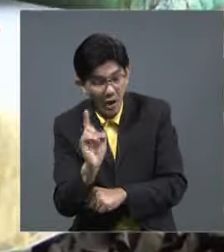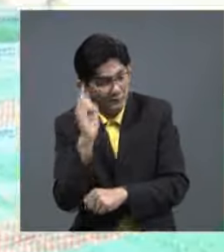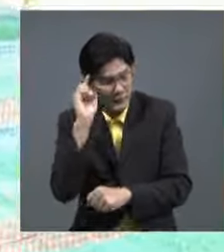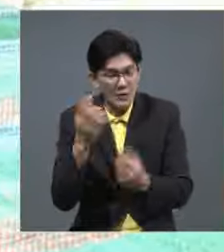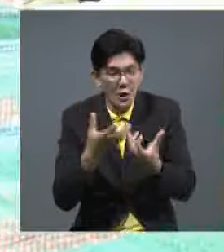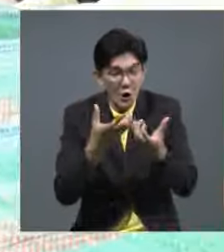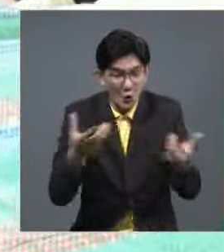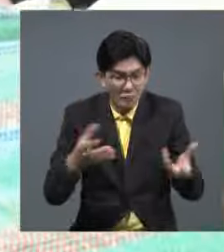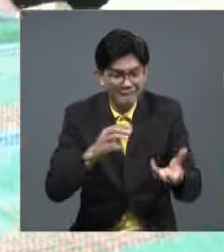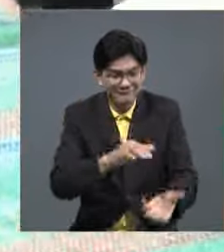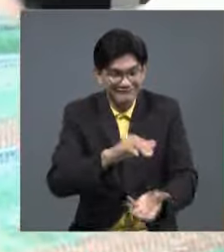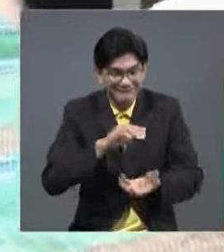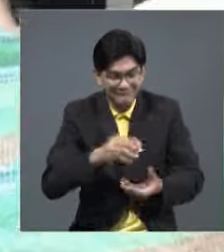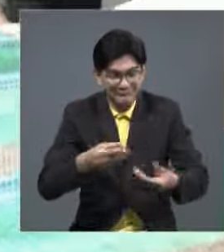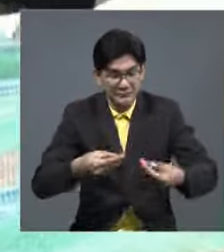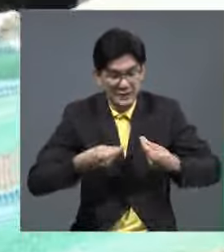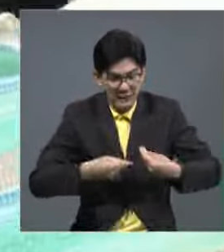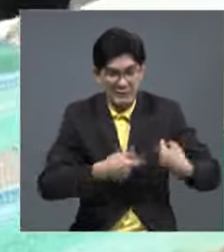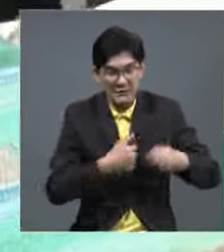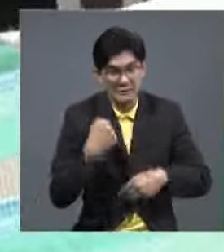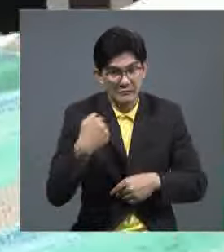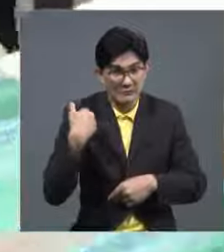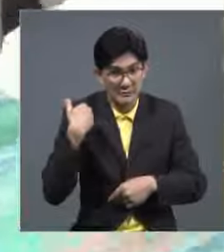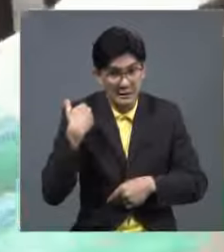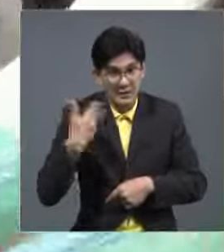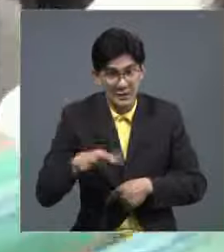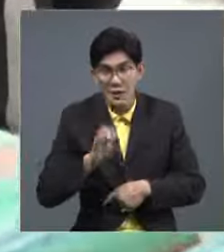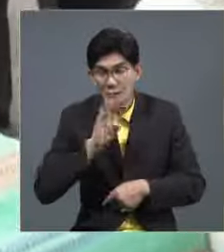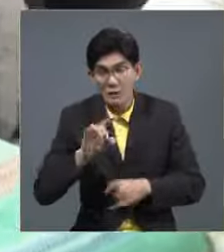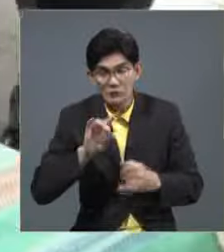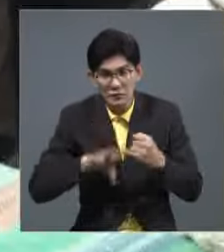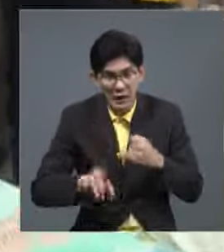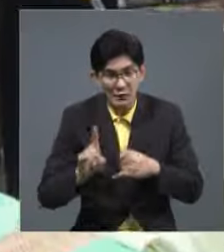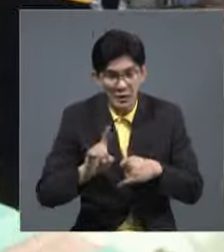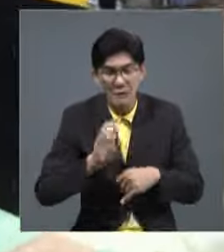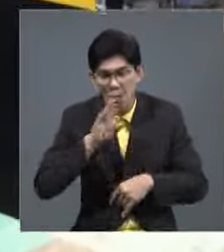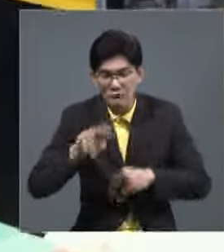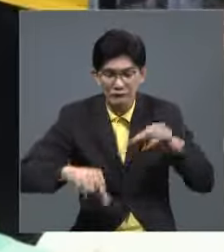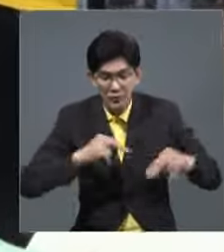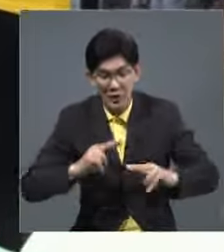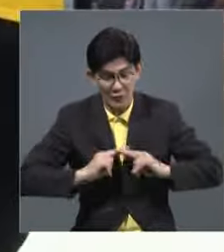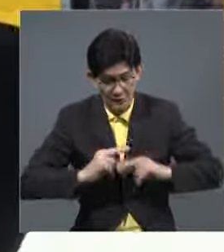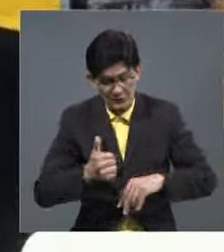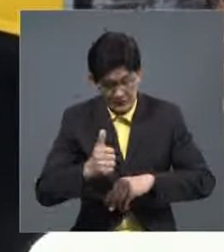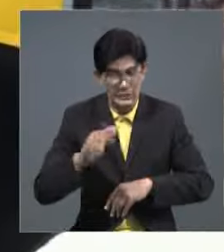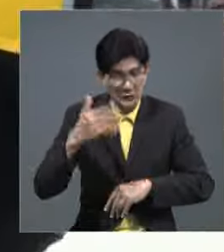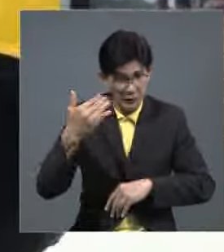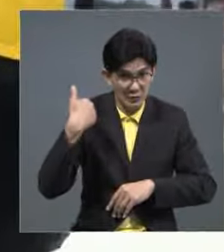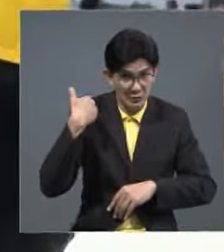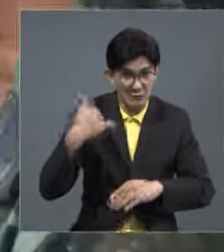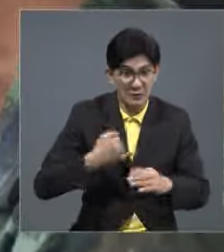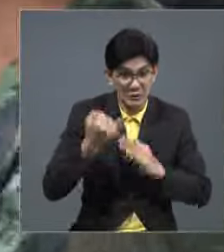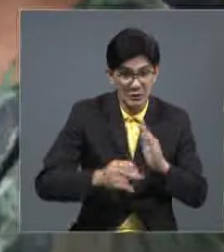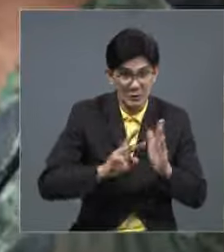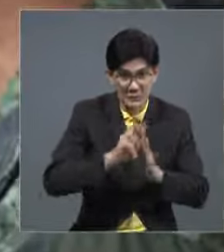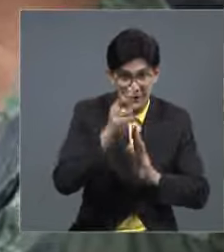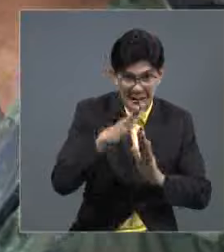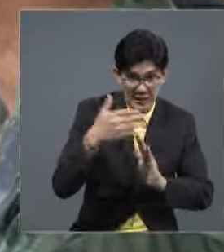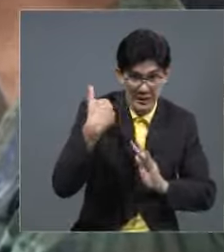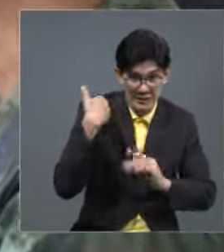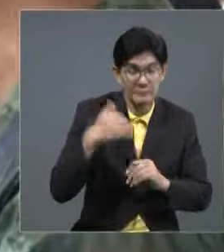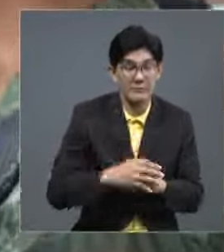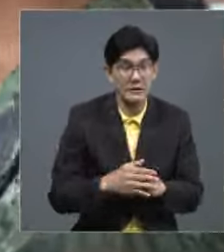บสิ่งของเพื่อเป็นกำลังใจก่อนที่จะทิ้งท้ายท่านบอกว่าให้ดูแลตัวเองดีๆนะนะคะหลังเสร็จสิ้นภารกิจที่เชียงรายเมื่อช่ว